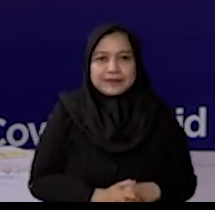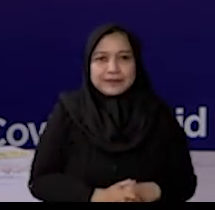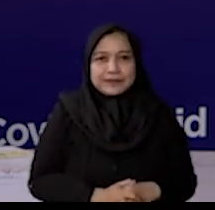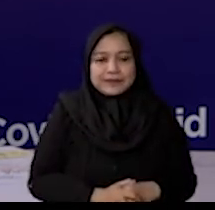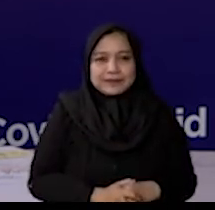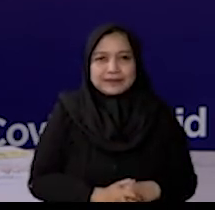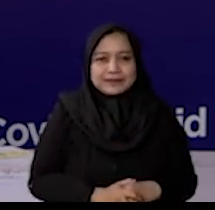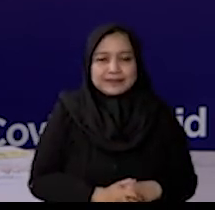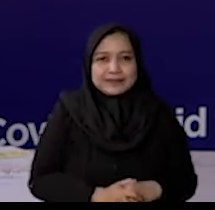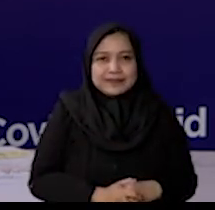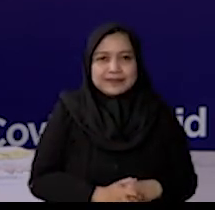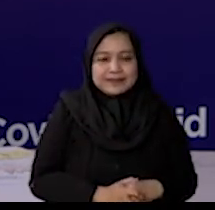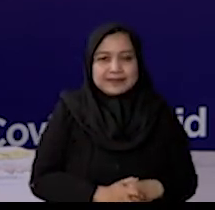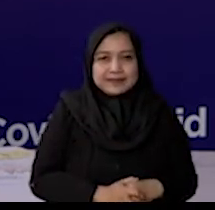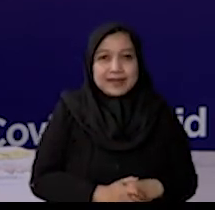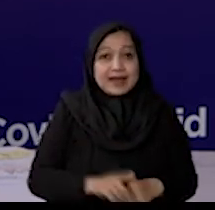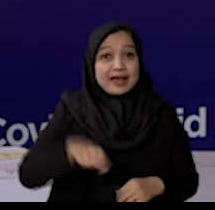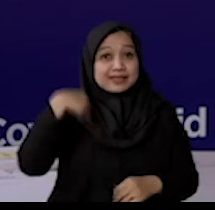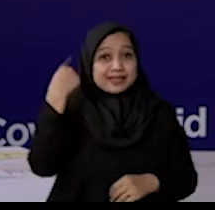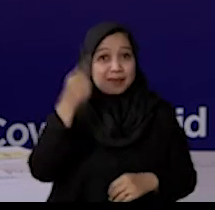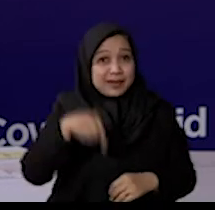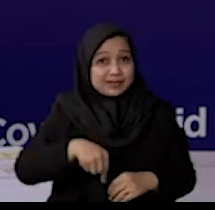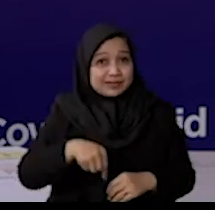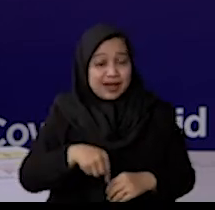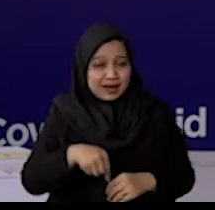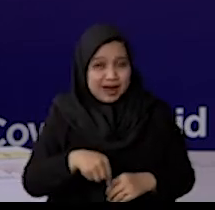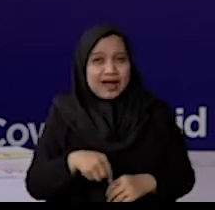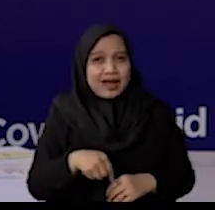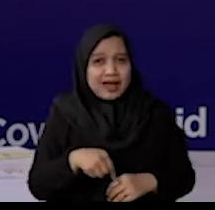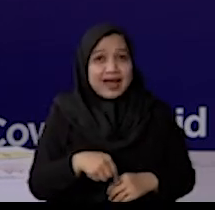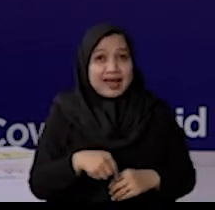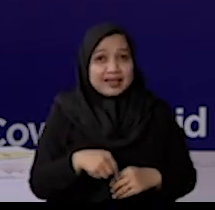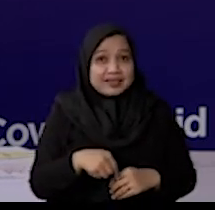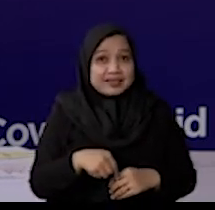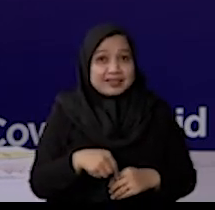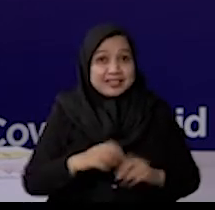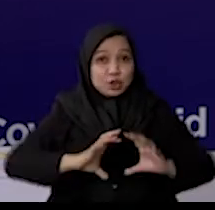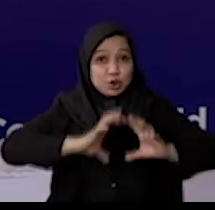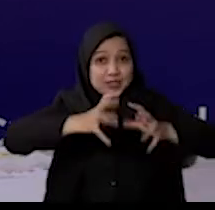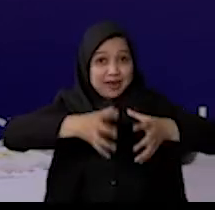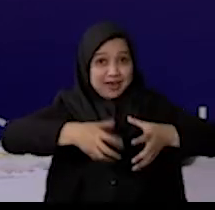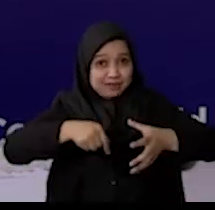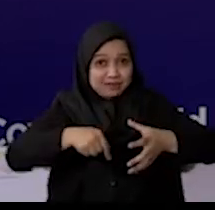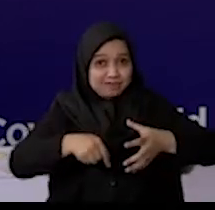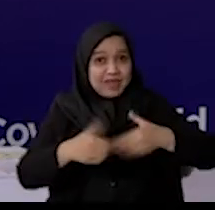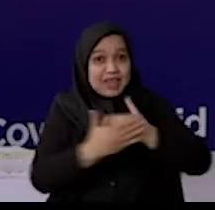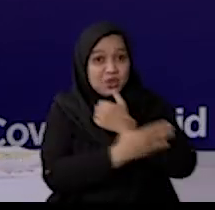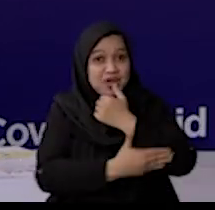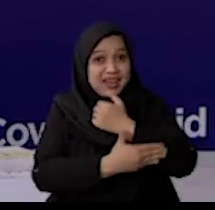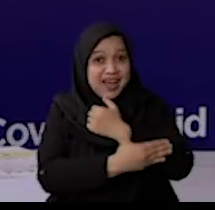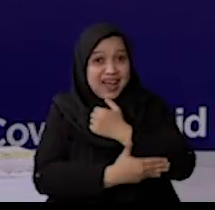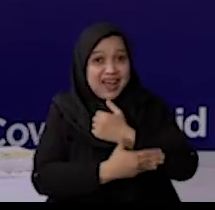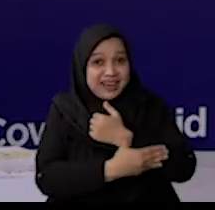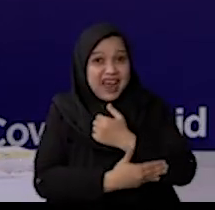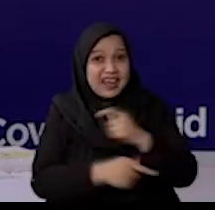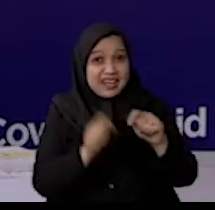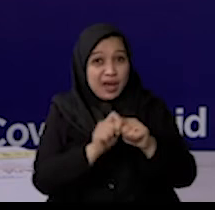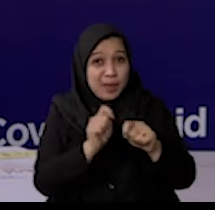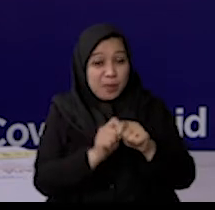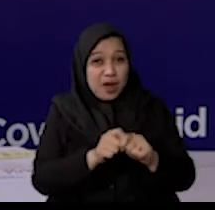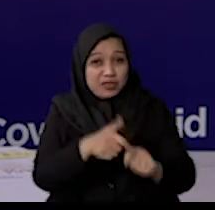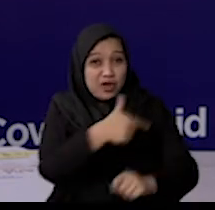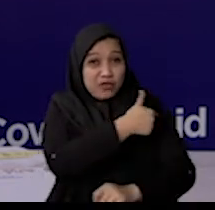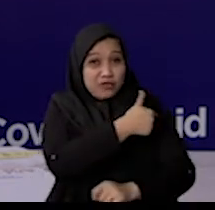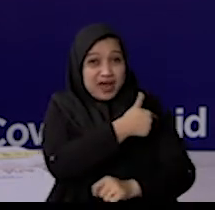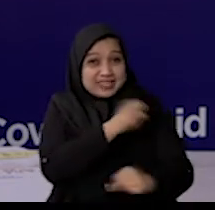Penting untuk diketahui, hingga saat ini belum ada negara di dunia yang sudah memproduksi vaksin